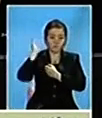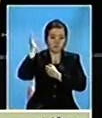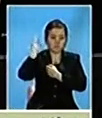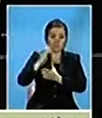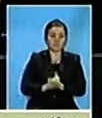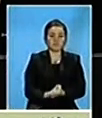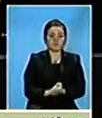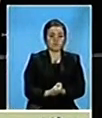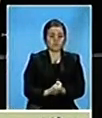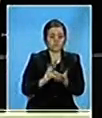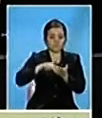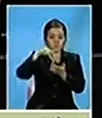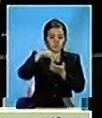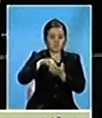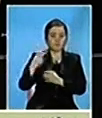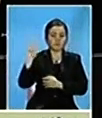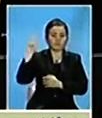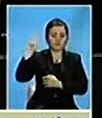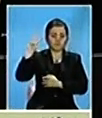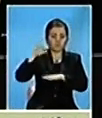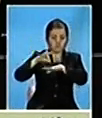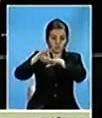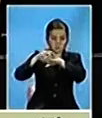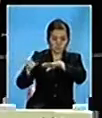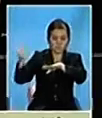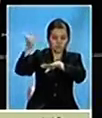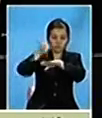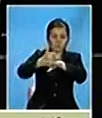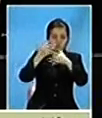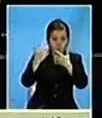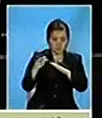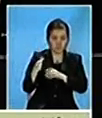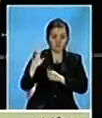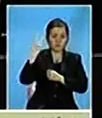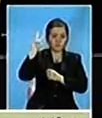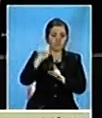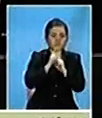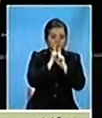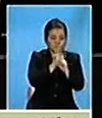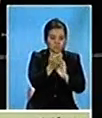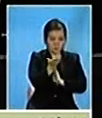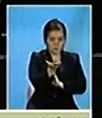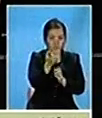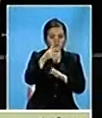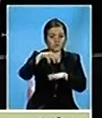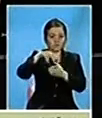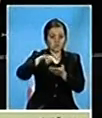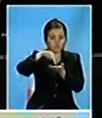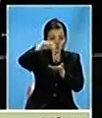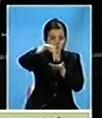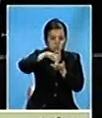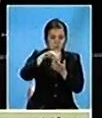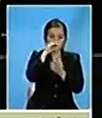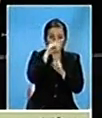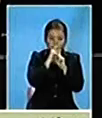ได้ยืนขึ้นและกล่าวปฏิญาณตนตามที่ผมจะกล่าวนำนะครับเชิญท่านยืนขึ้นนะครับและกล่าวตามผ